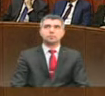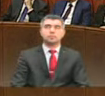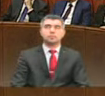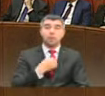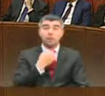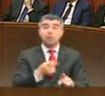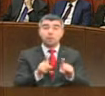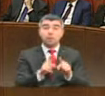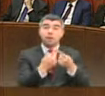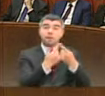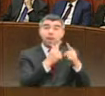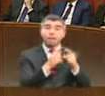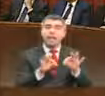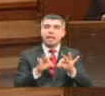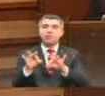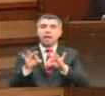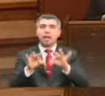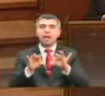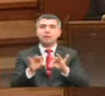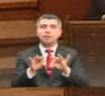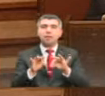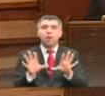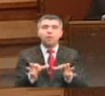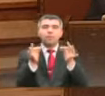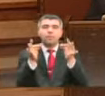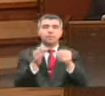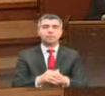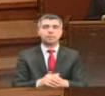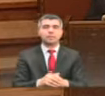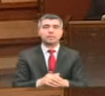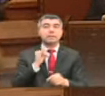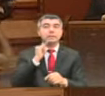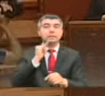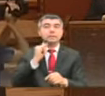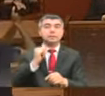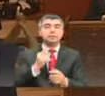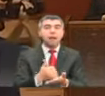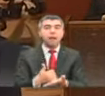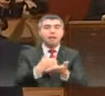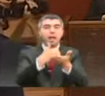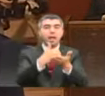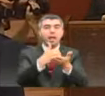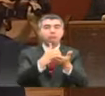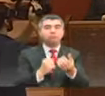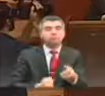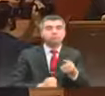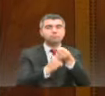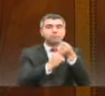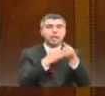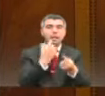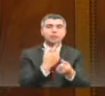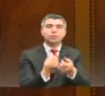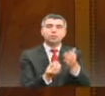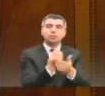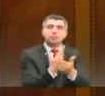وذلك عبر سلسلة من الإجراءات منها مواصلة دعم تحديث الأجهزة الأمنية